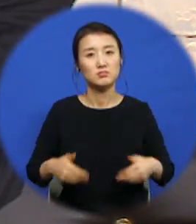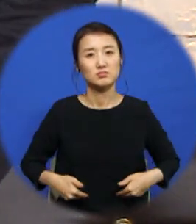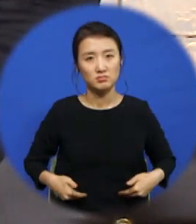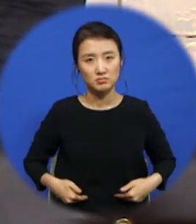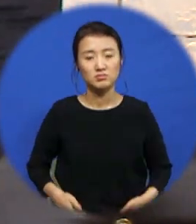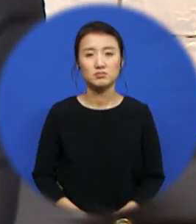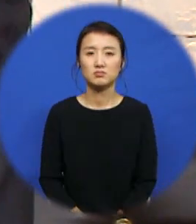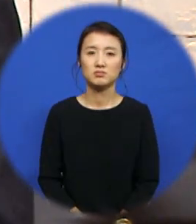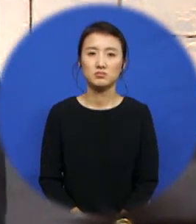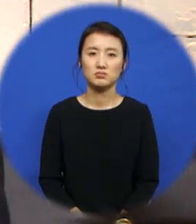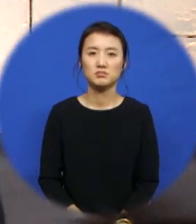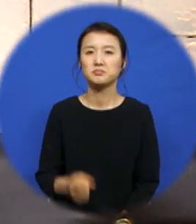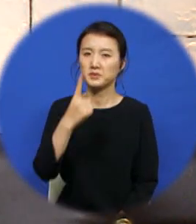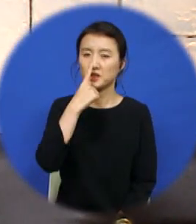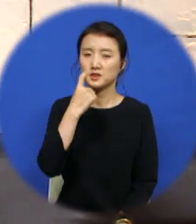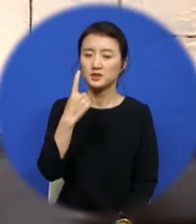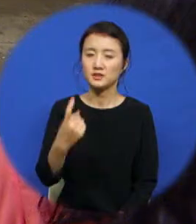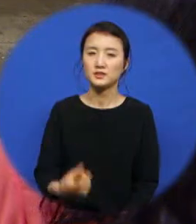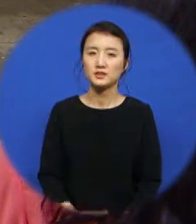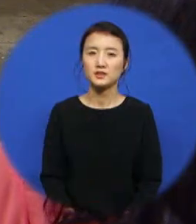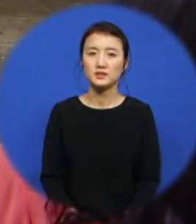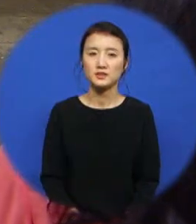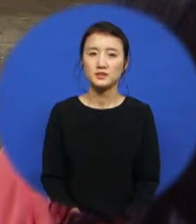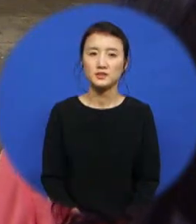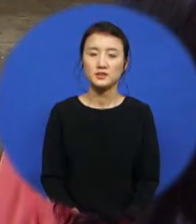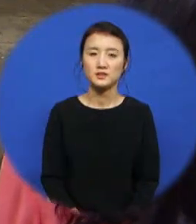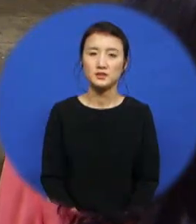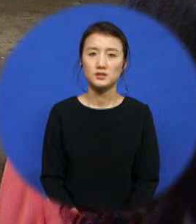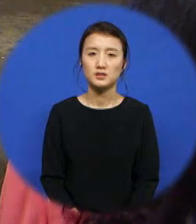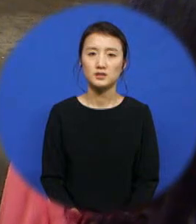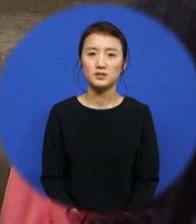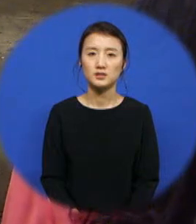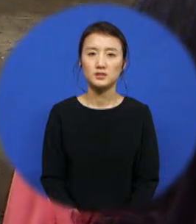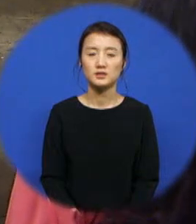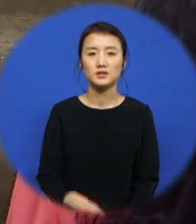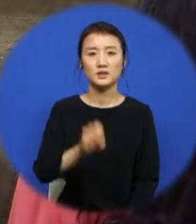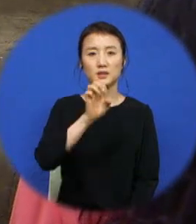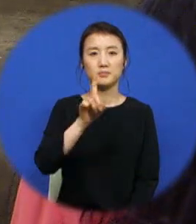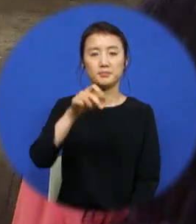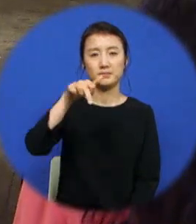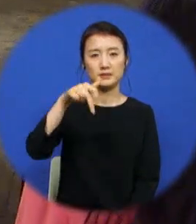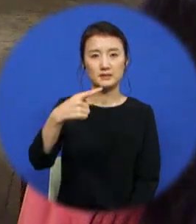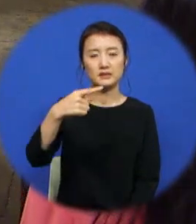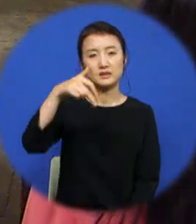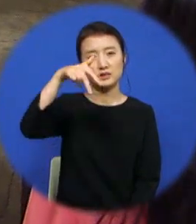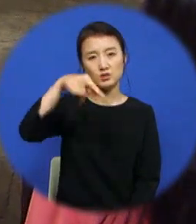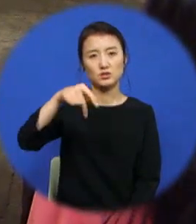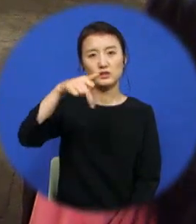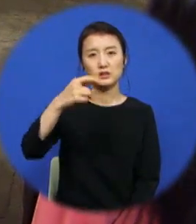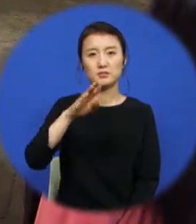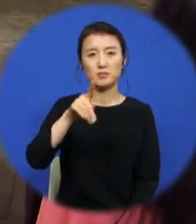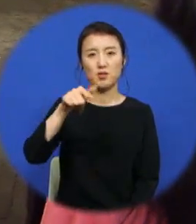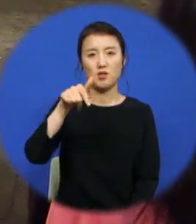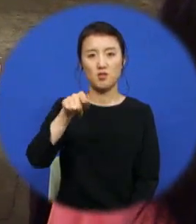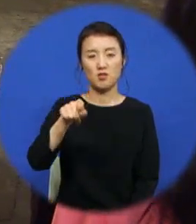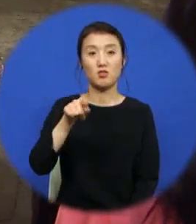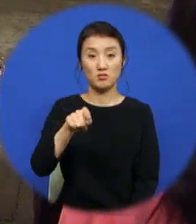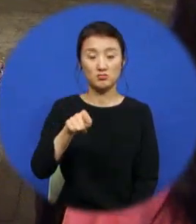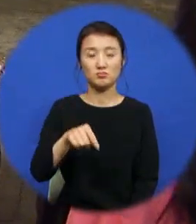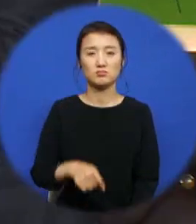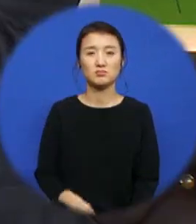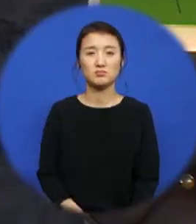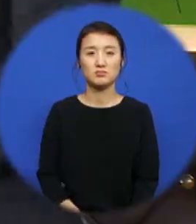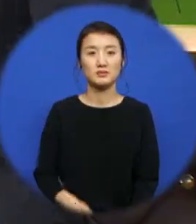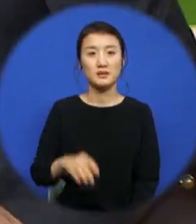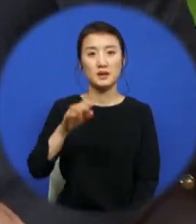참 멋진 인물 같습니다 마크 주커버그가 합으로 나왔죠 이제 우리가 많이